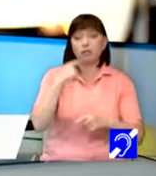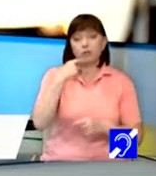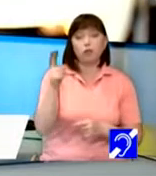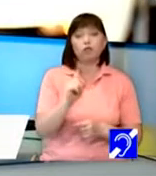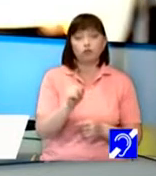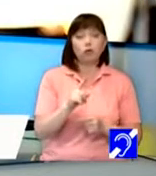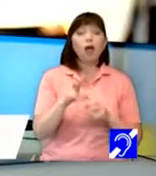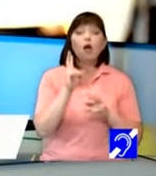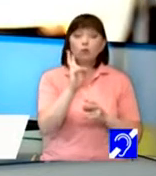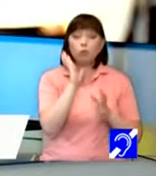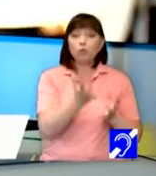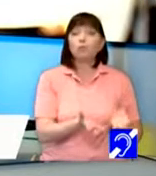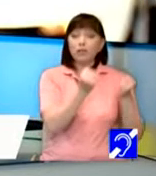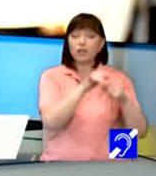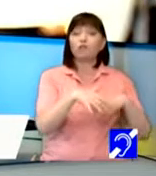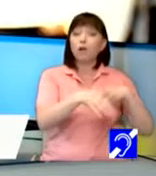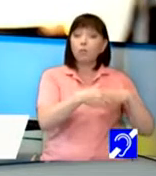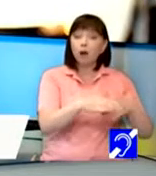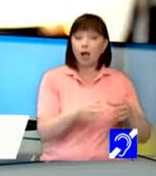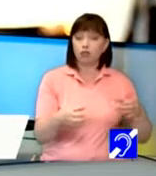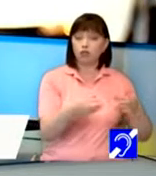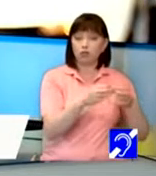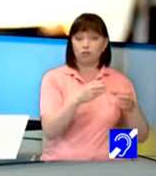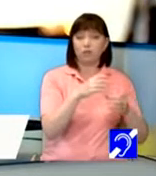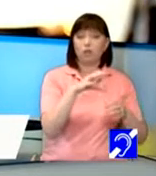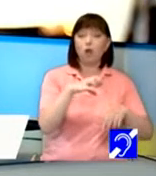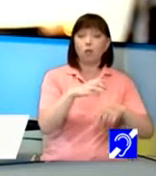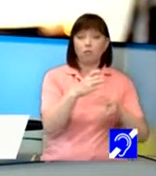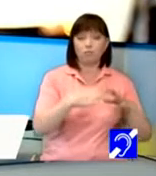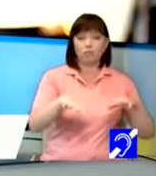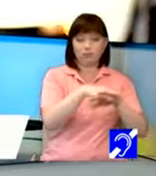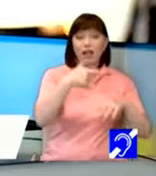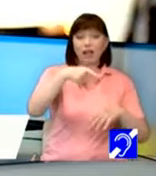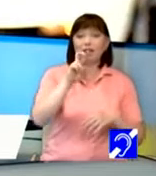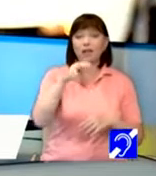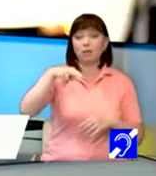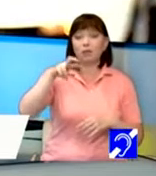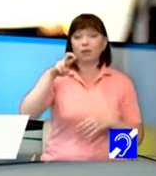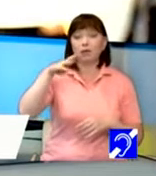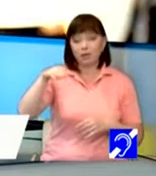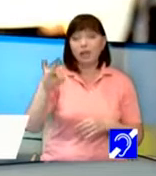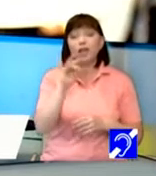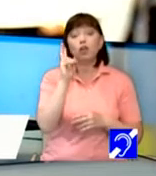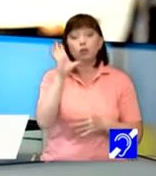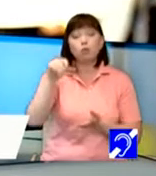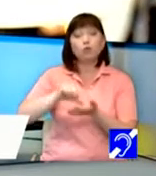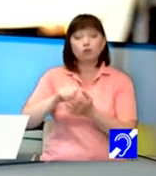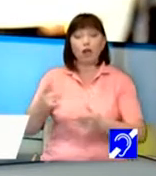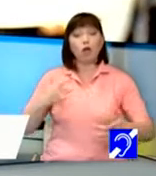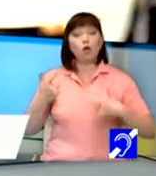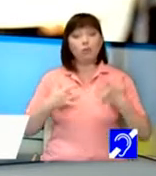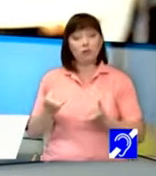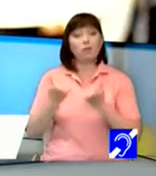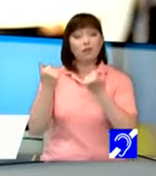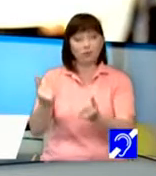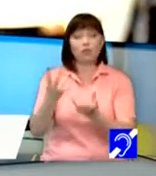Ciornăuțeanu, spune că atât cei care vor veni la Marșul Solidarității organizat de comunitatea LGBT, dar și cei care vor participa la concertul